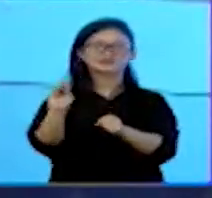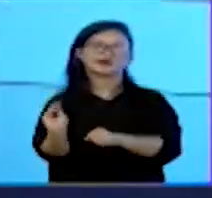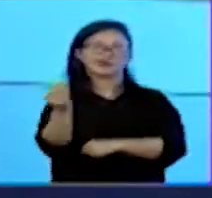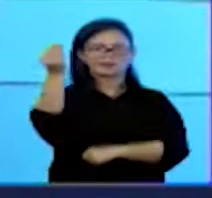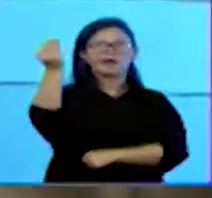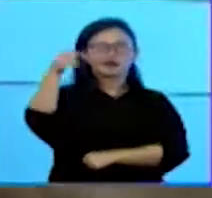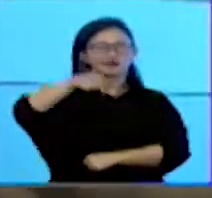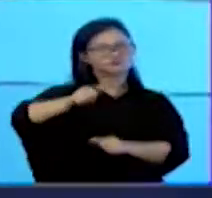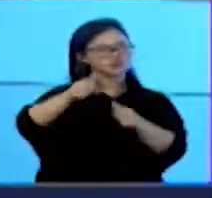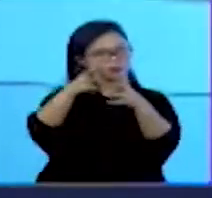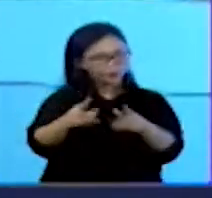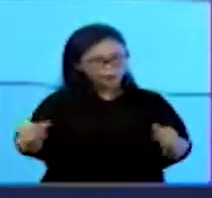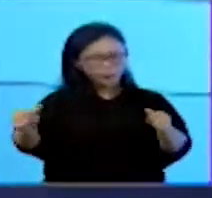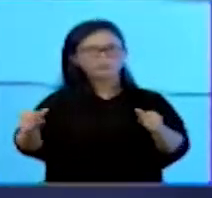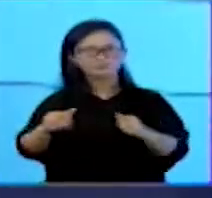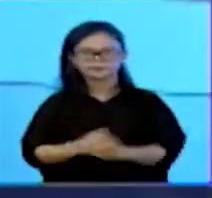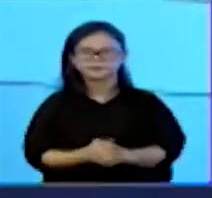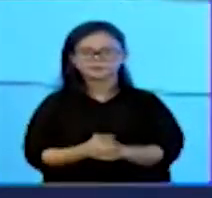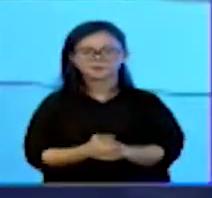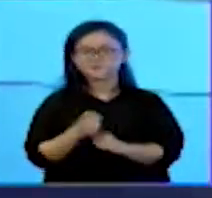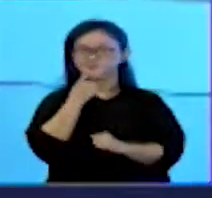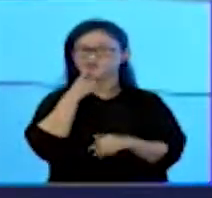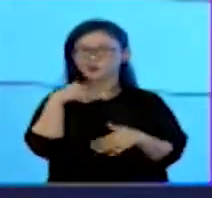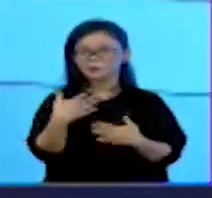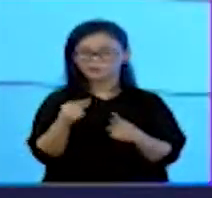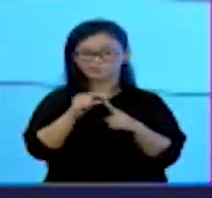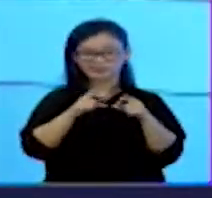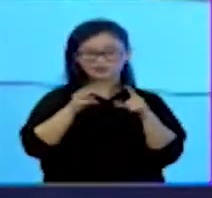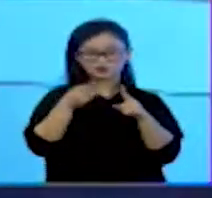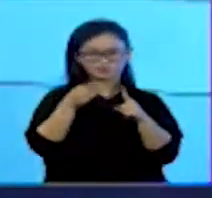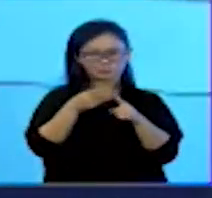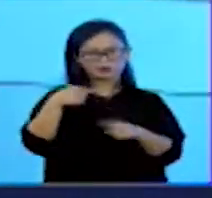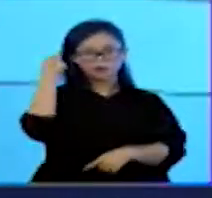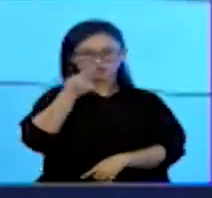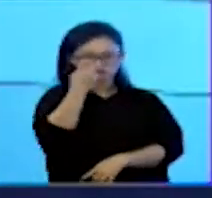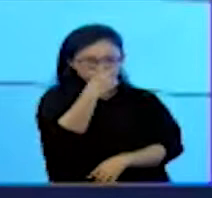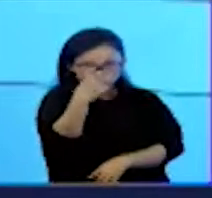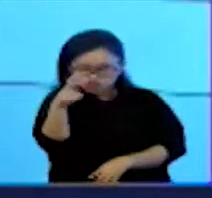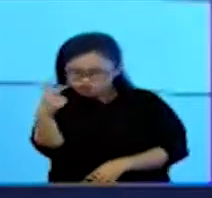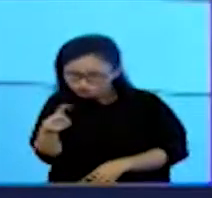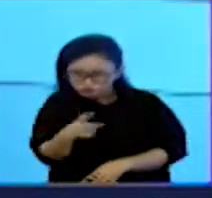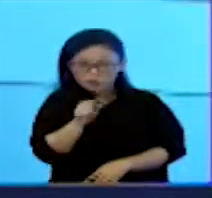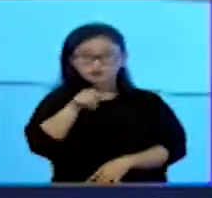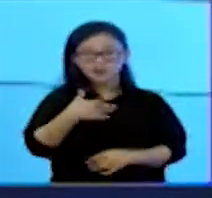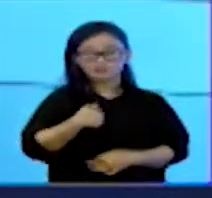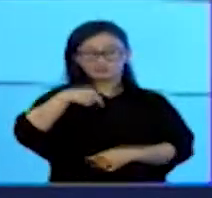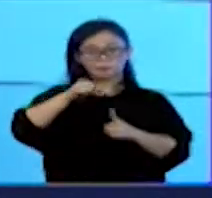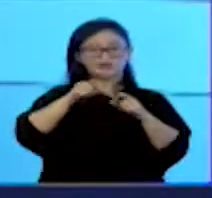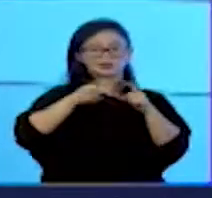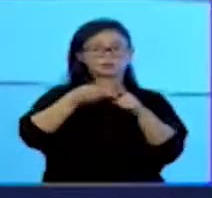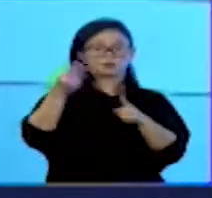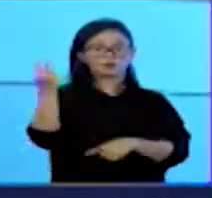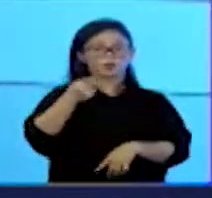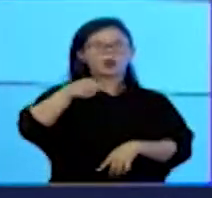atasi. Sidak penerapan aturan PSBB ketat akan terus digelar untuk memastikan PSBB jilid 2 saat ini bisa